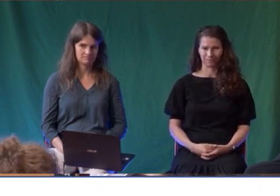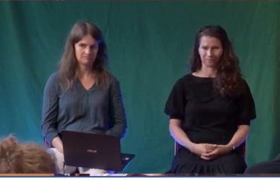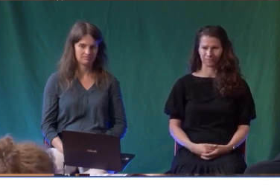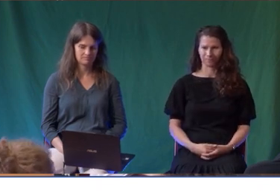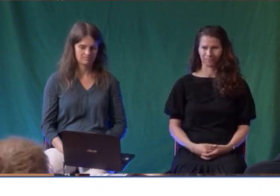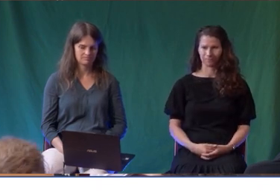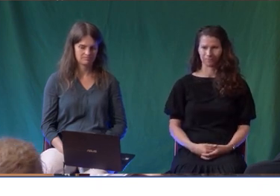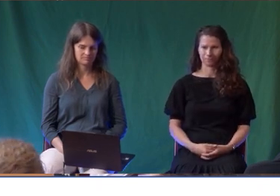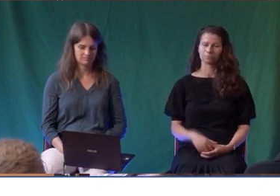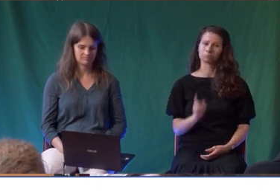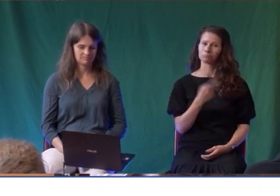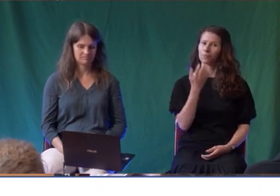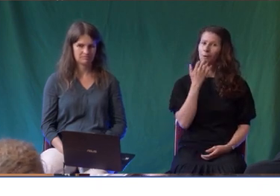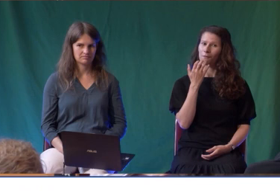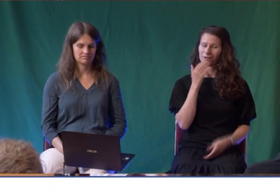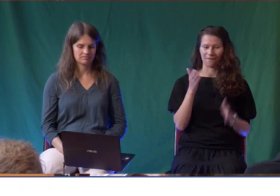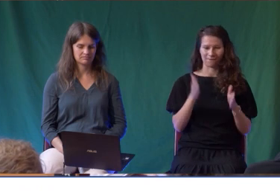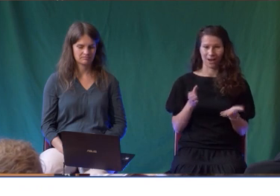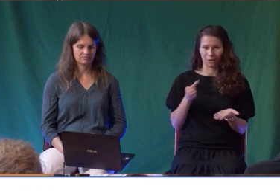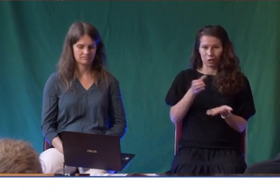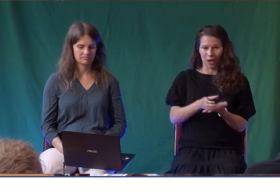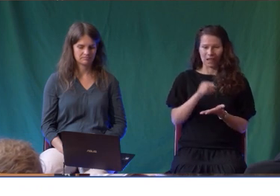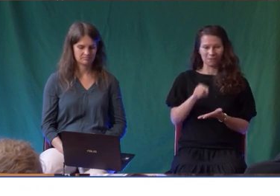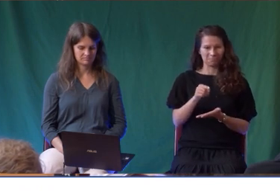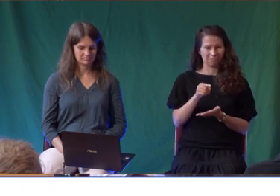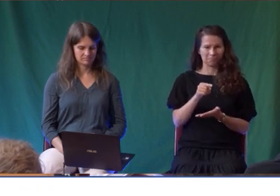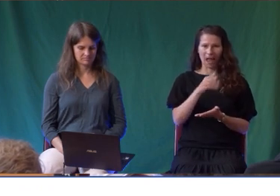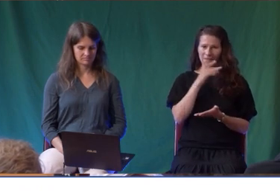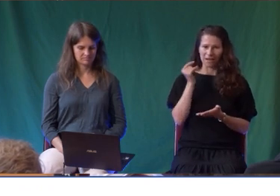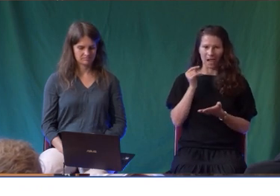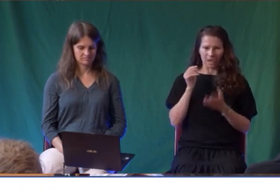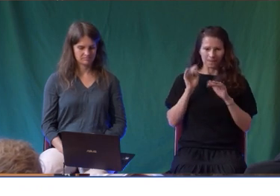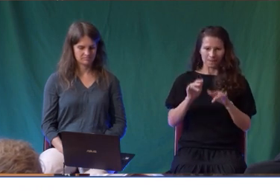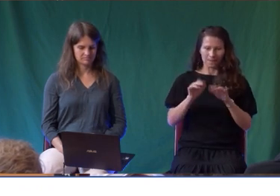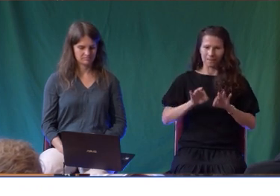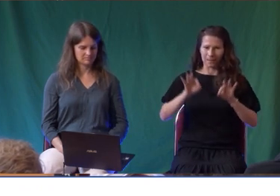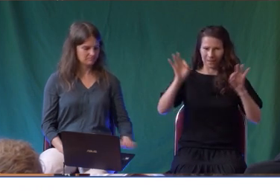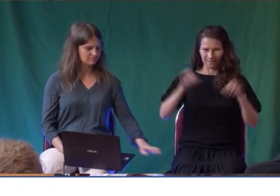hoffen dass die Fachstelle hier viel verbessern kann